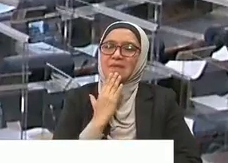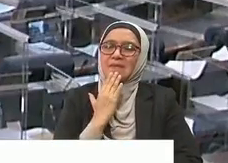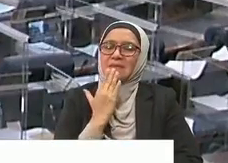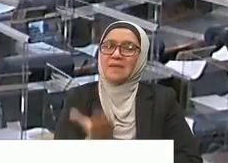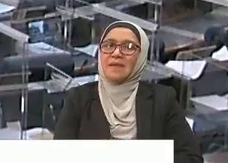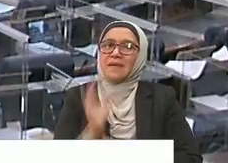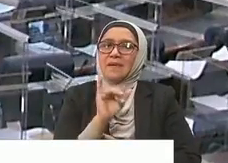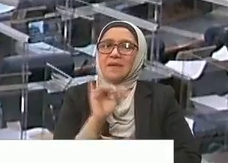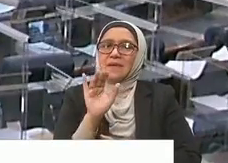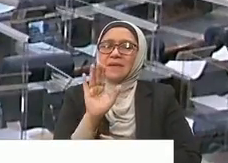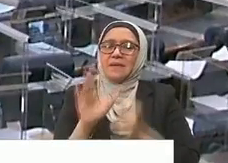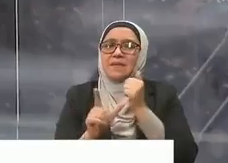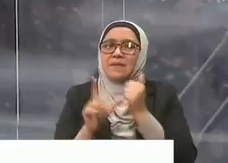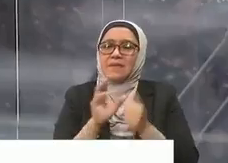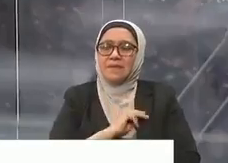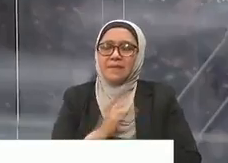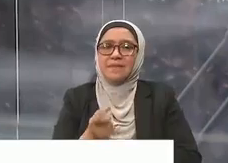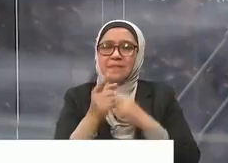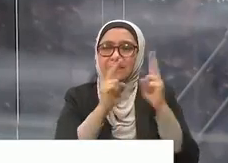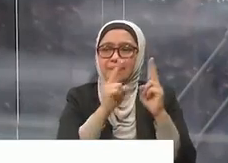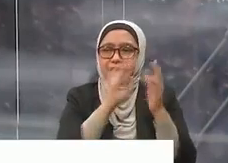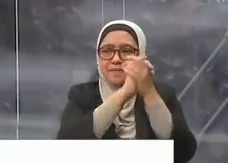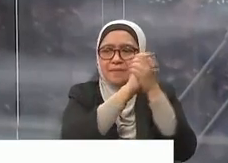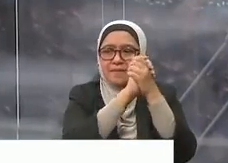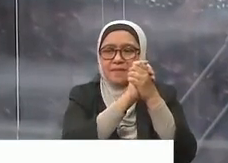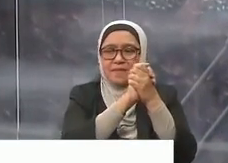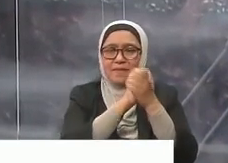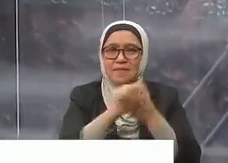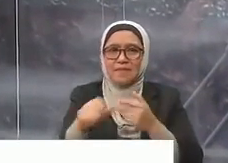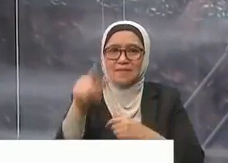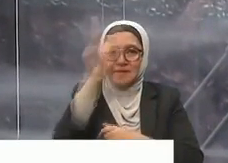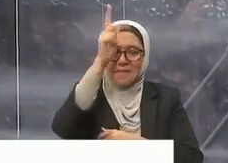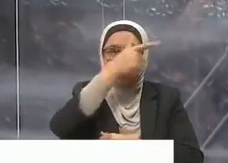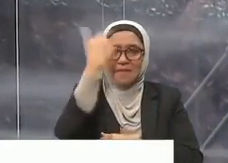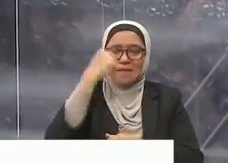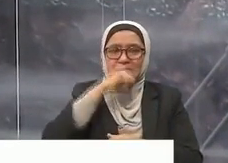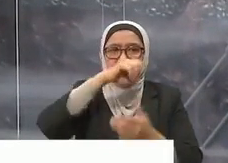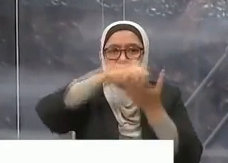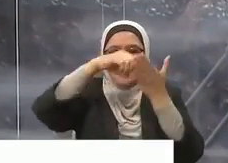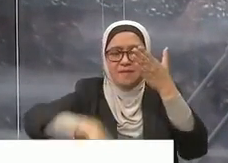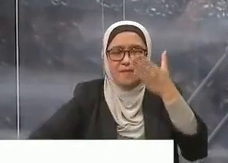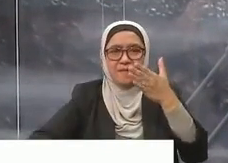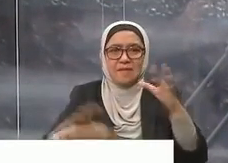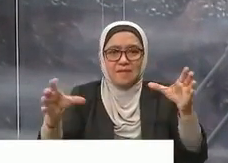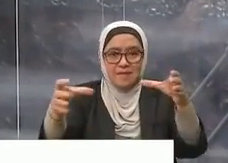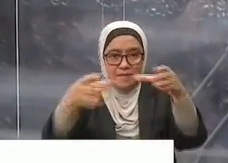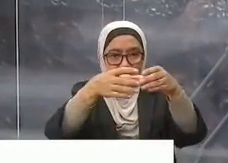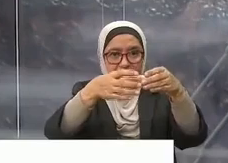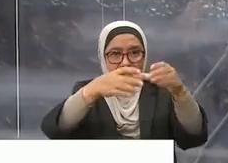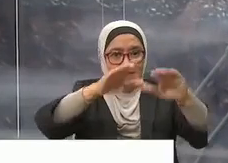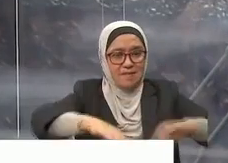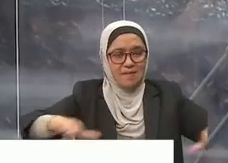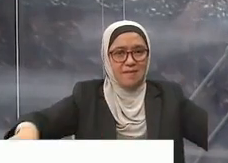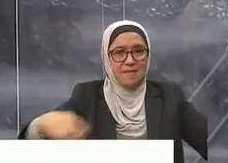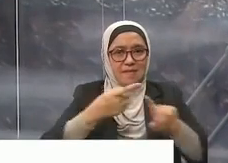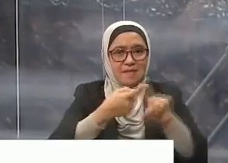Datuk Seri Azalina Osman Said, BN Pengerang, meminta kementerian menyatakan perkembangan terkini usaha kerajaan untuk mewujudkan Akta Suruhanjaya